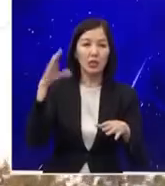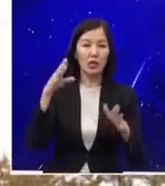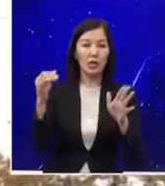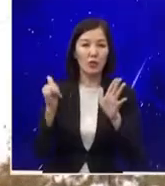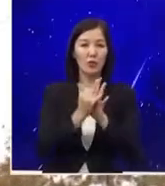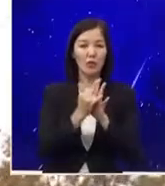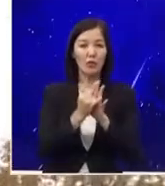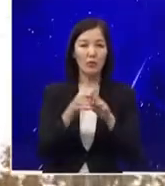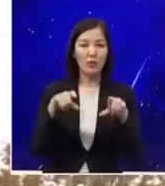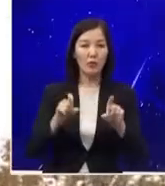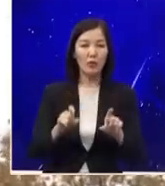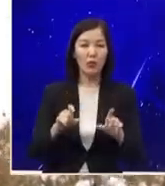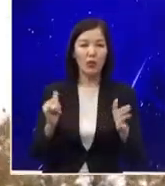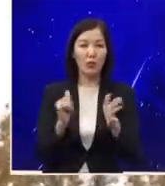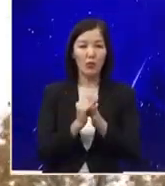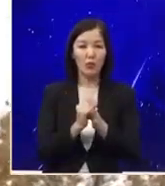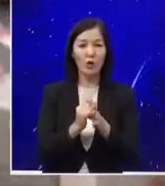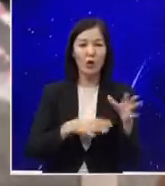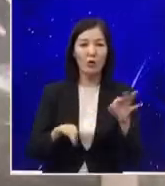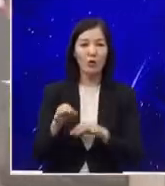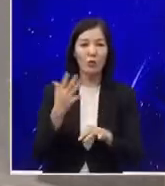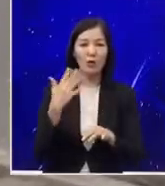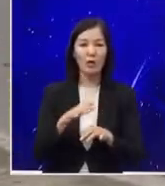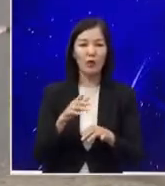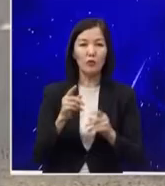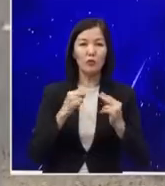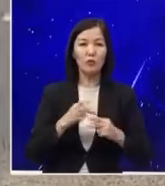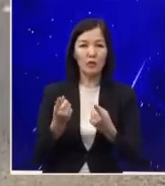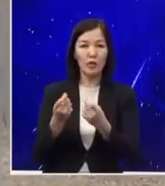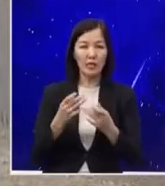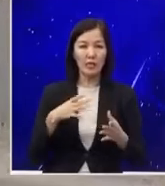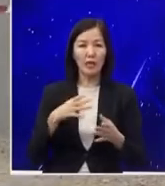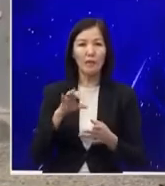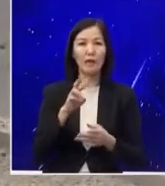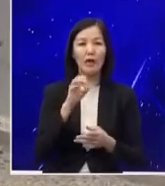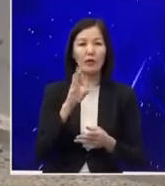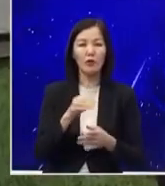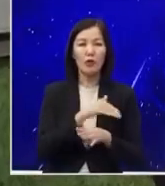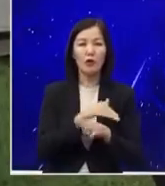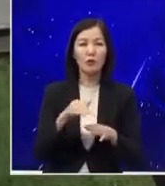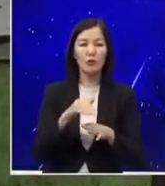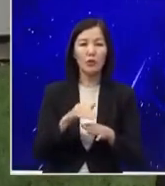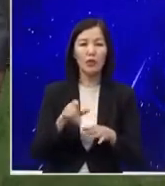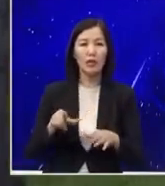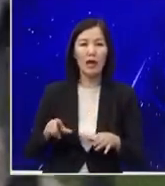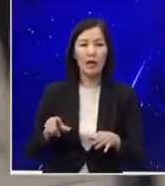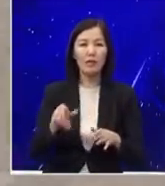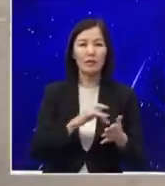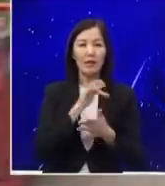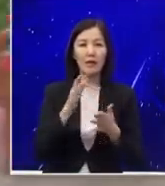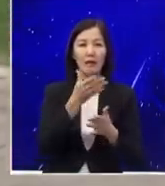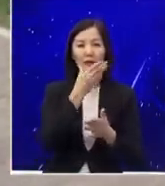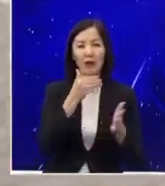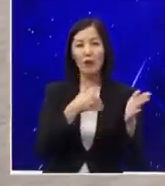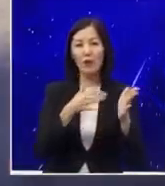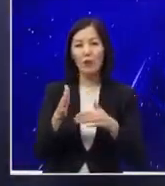үшін орындықтар қойылады. Жобаға 50 адам жұмысқа тартылған. Ләззат Махатұлы осы көшедегі арықтар қала көркін